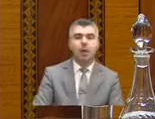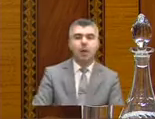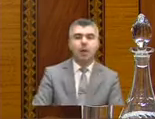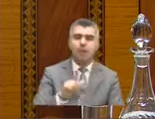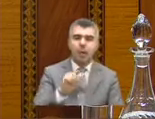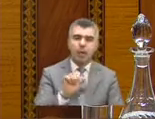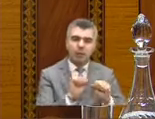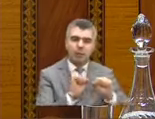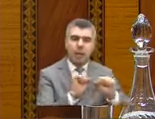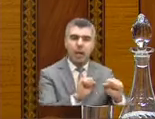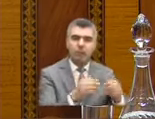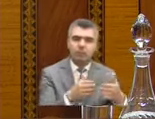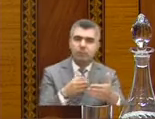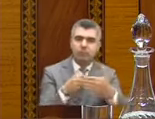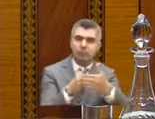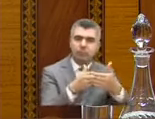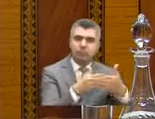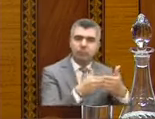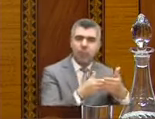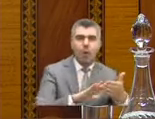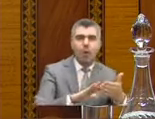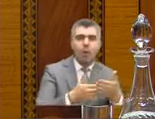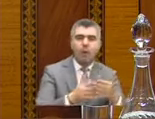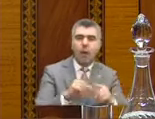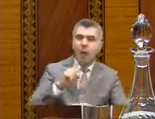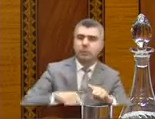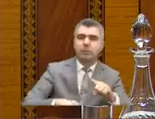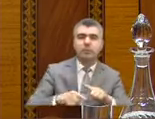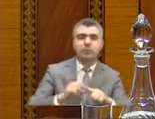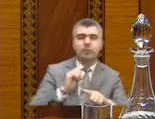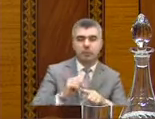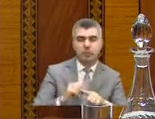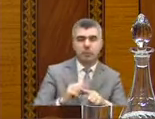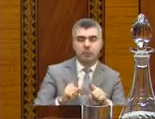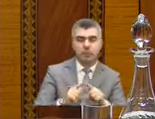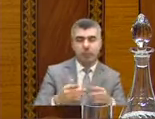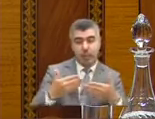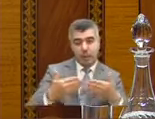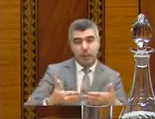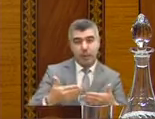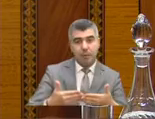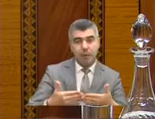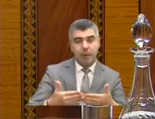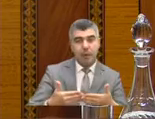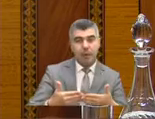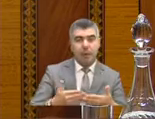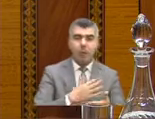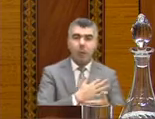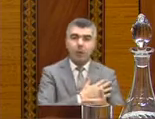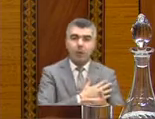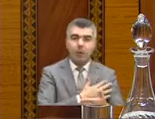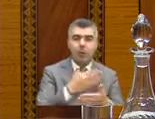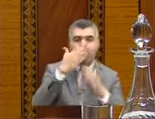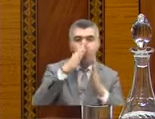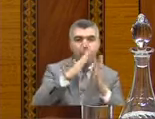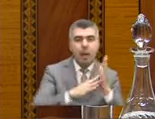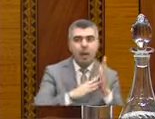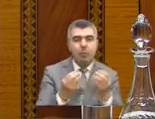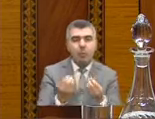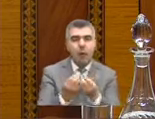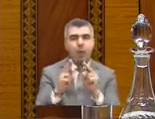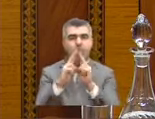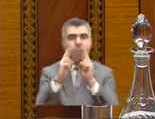لكافة التحديات التي يفرضها علينا السياق الحالي داخليا وخارجيا،